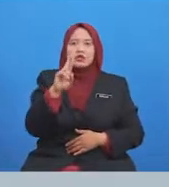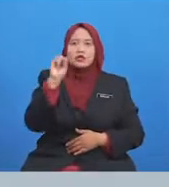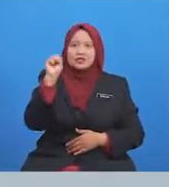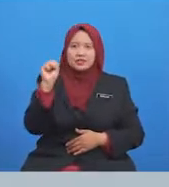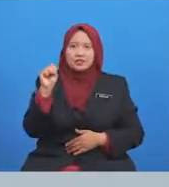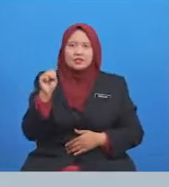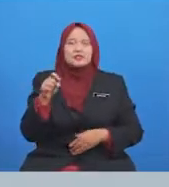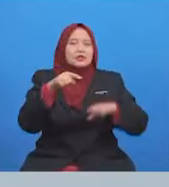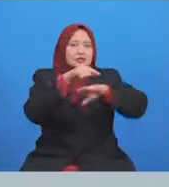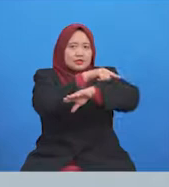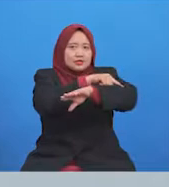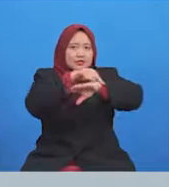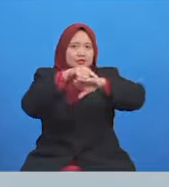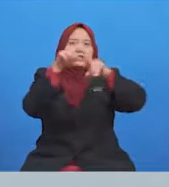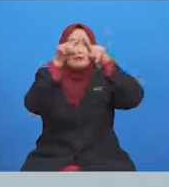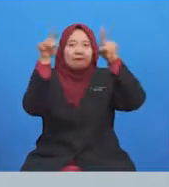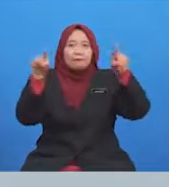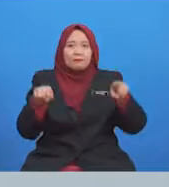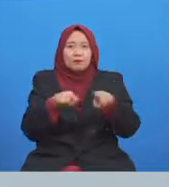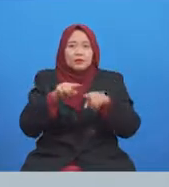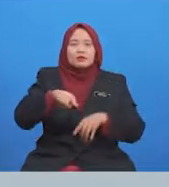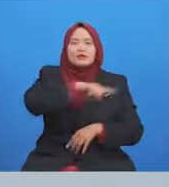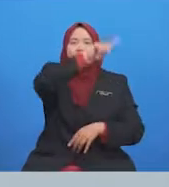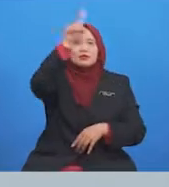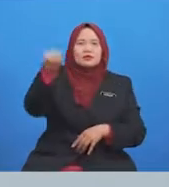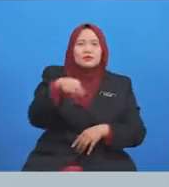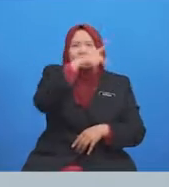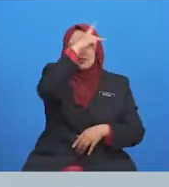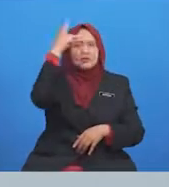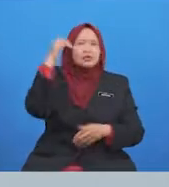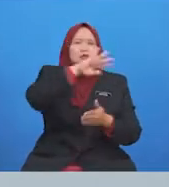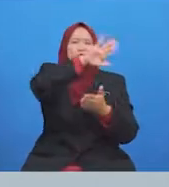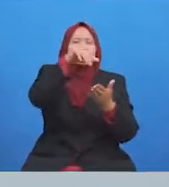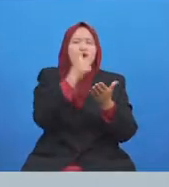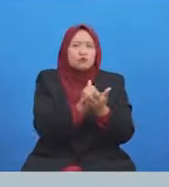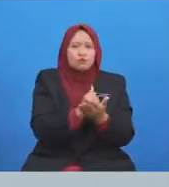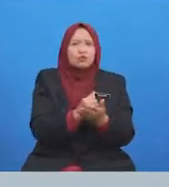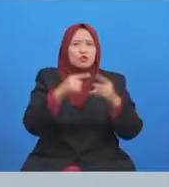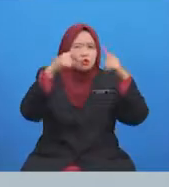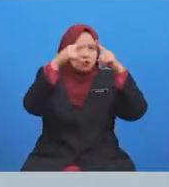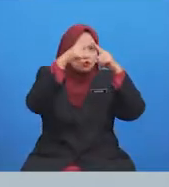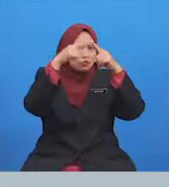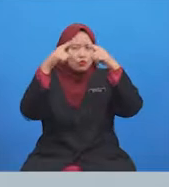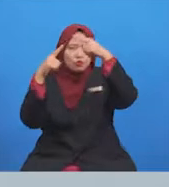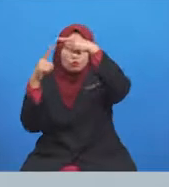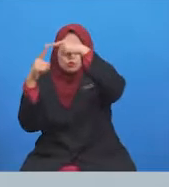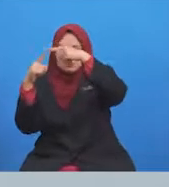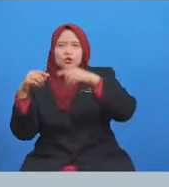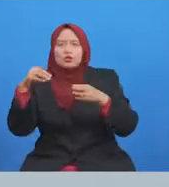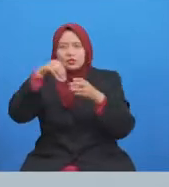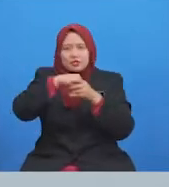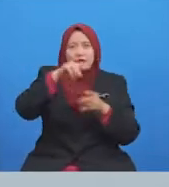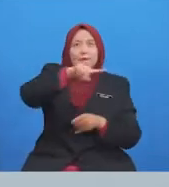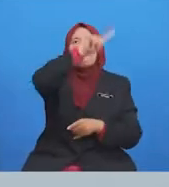sisi 4 kitaran kerana semua bucunya terletak pada lilitan bulatan. Dan contoh